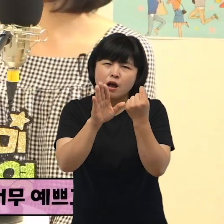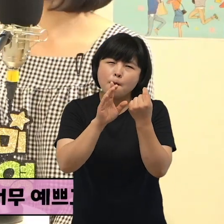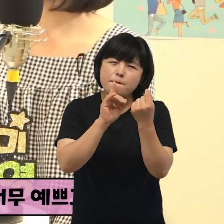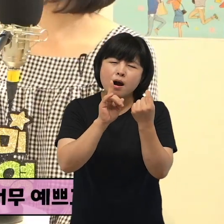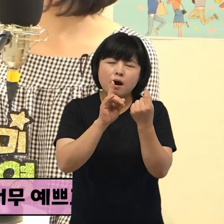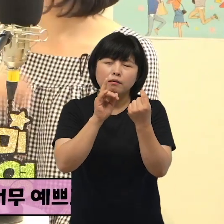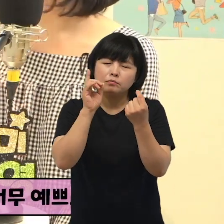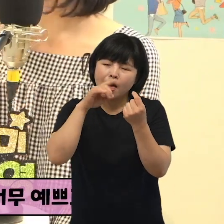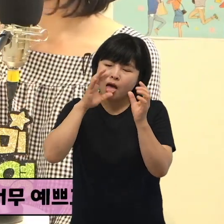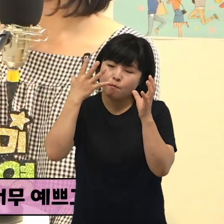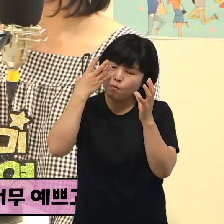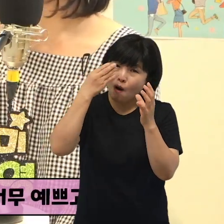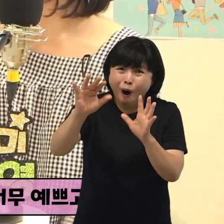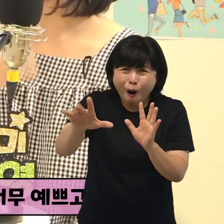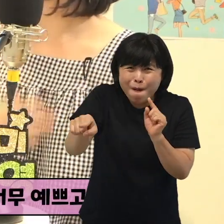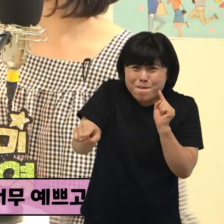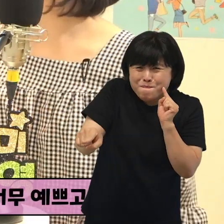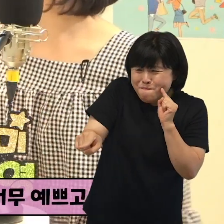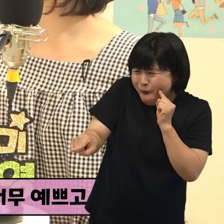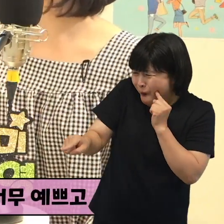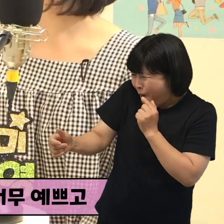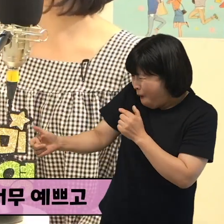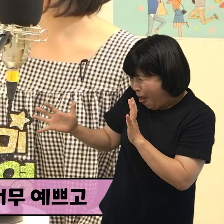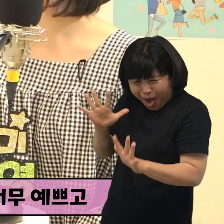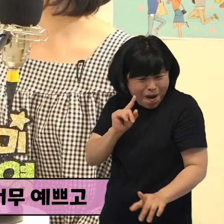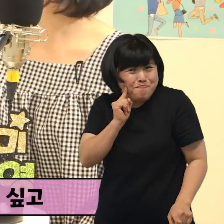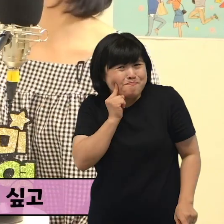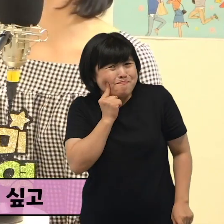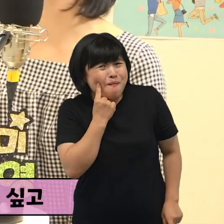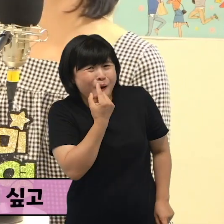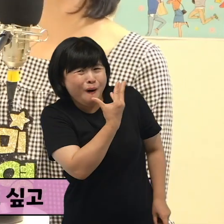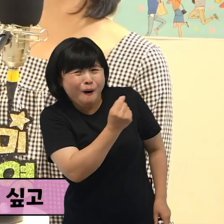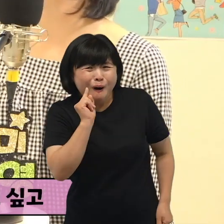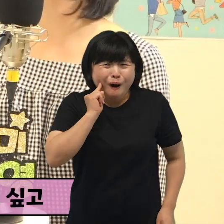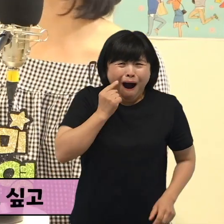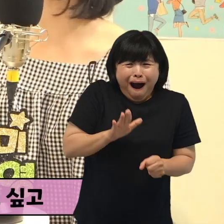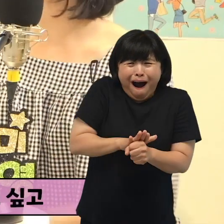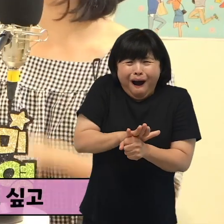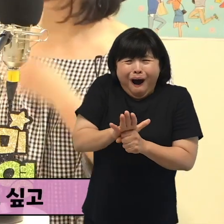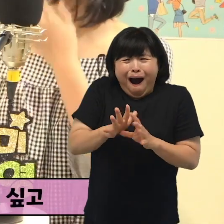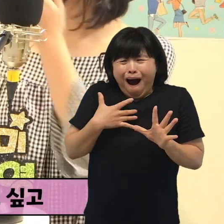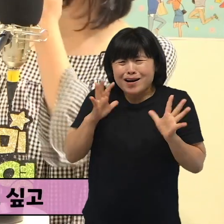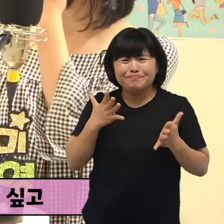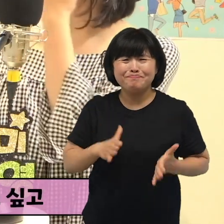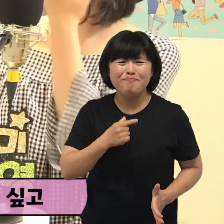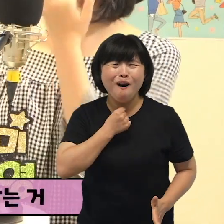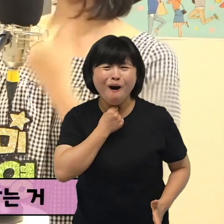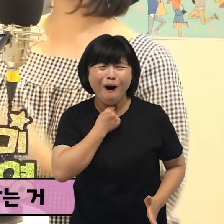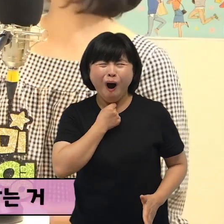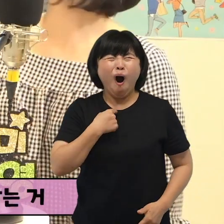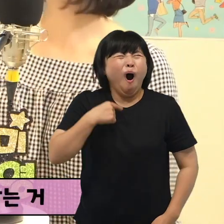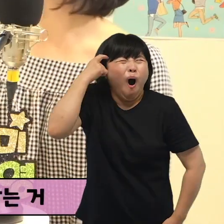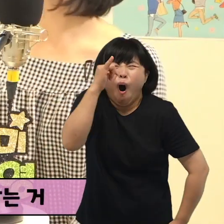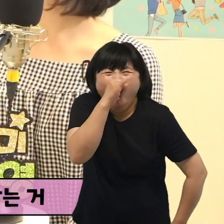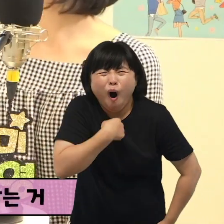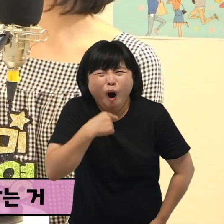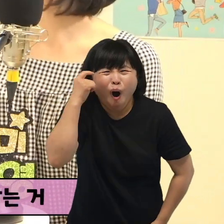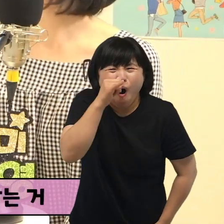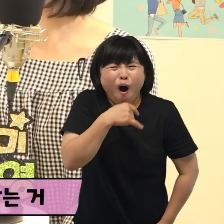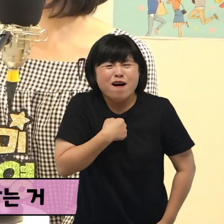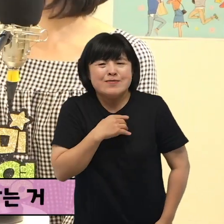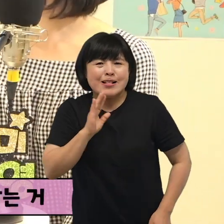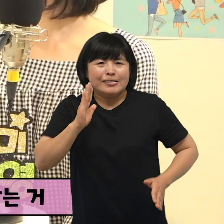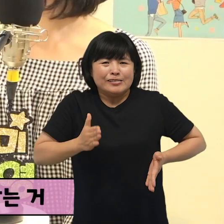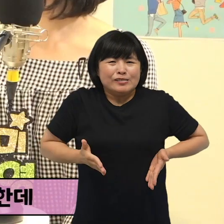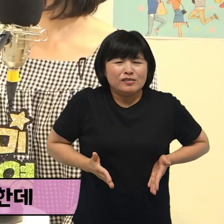그래서 정말 뭐 지나다니는 애기들만 봐도 너무 예쁘고 사랑스럽고 나도 저런 애기 낳고 싶고 그런 마음이 항상